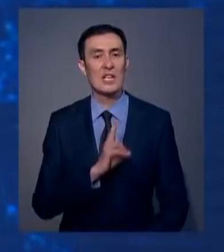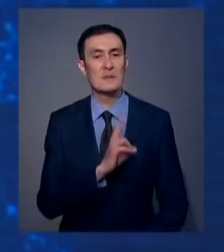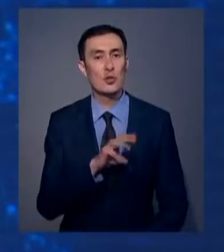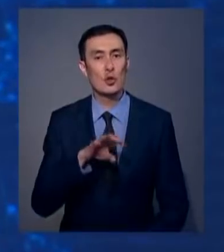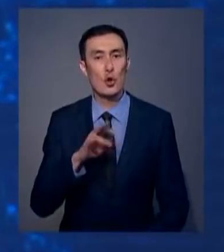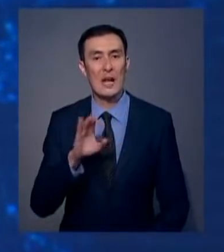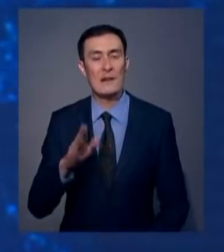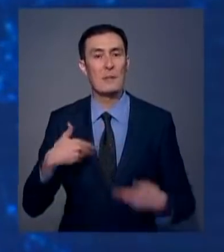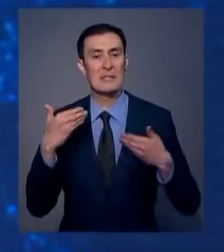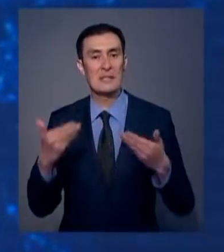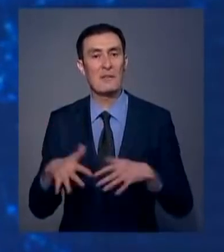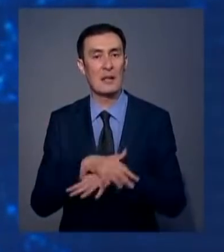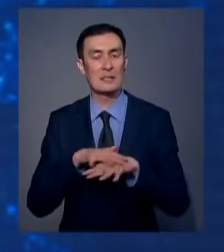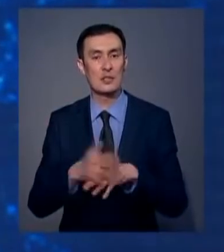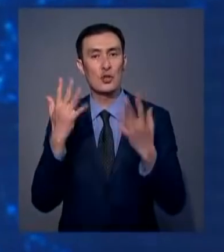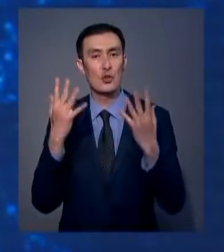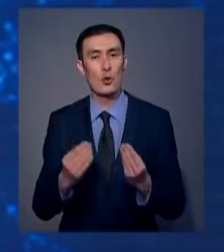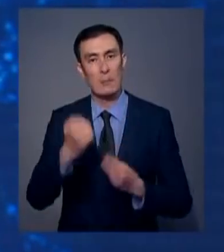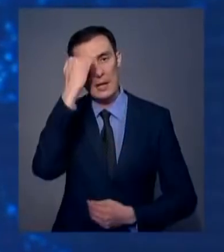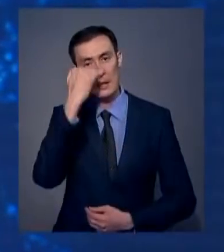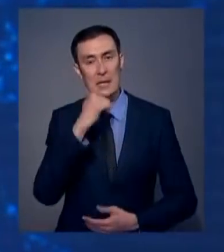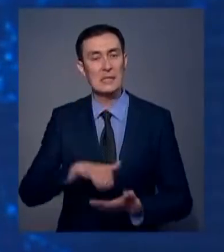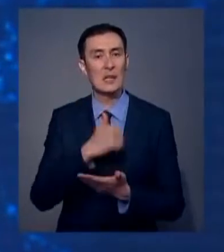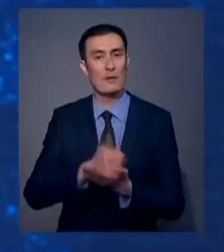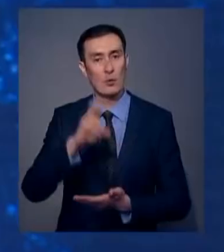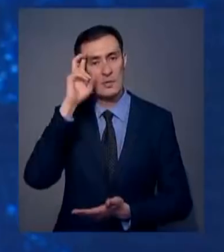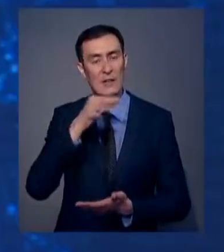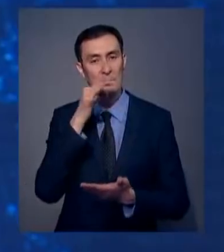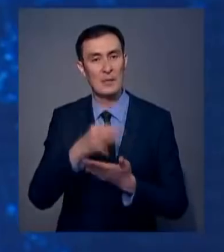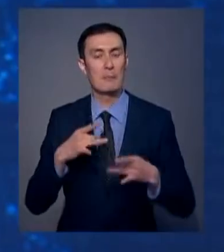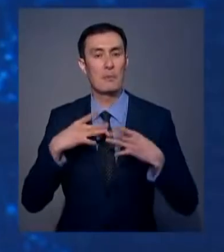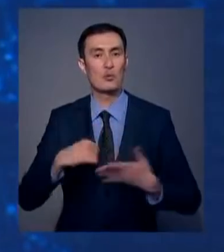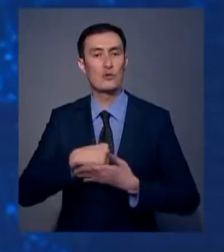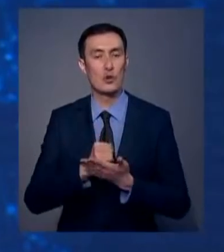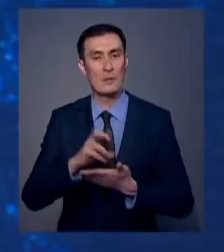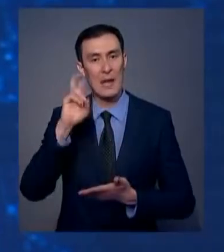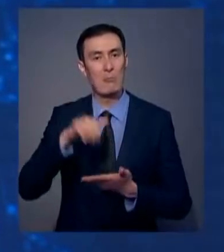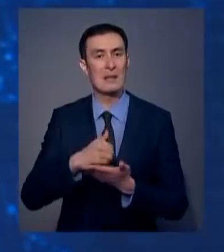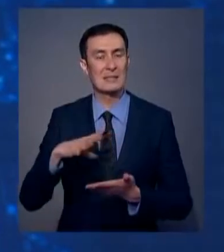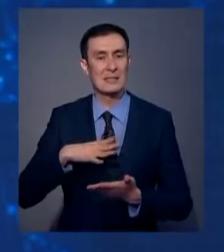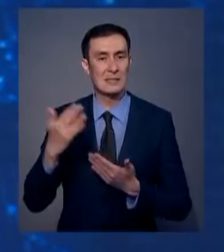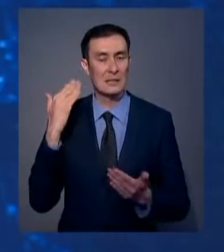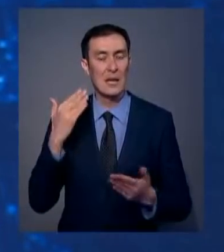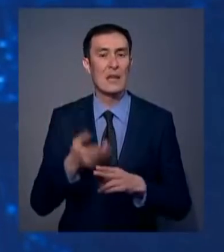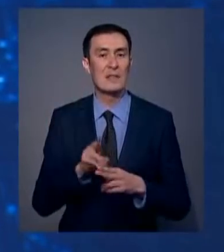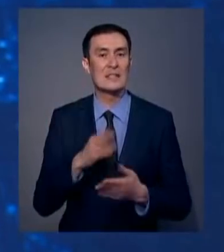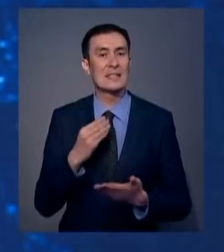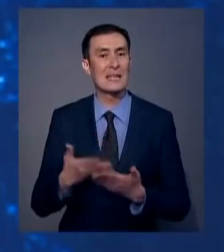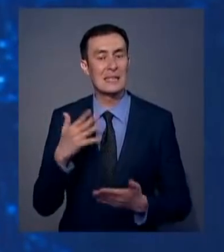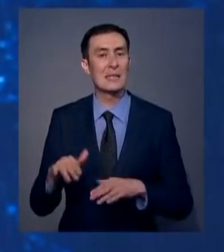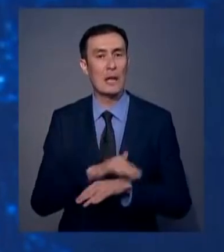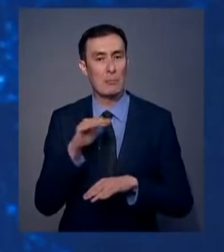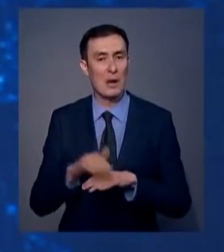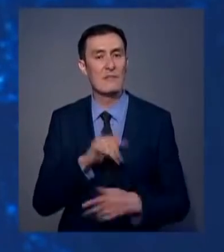Касым-Жомарт Токаев поздравил казахстанцев с Днем Благодарности. Глава государства отметил, праздник, утвержденный Елбасы, олицетворяет собой ценности